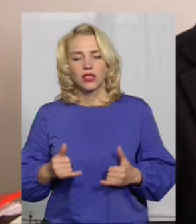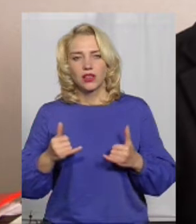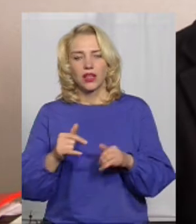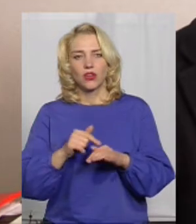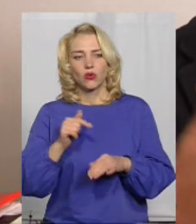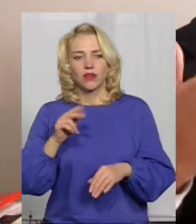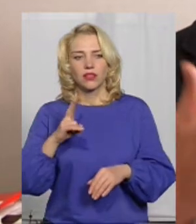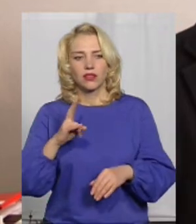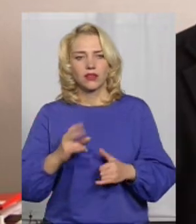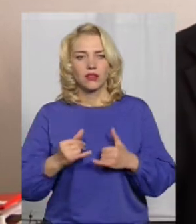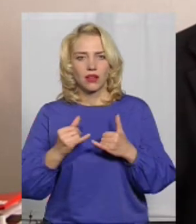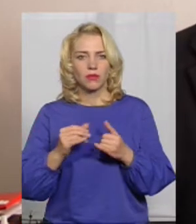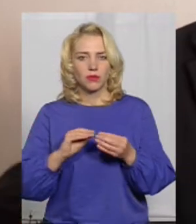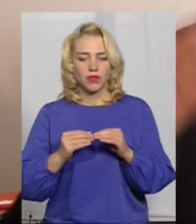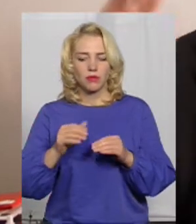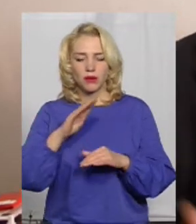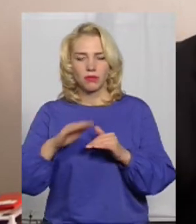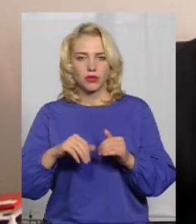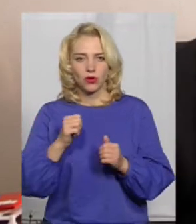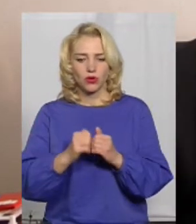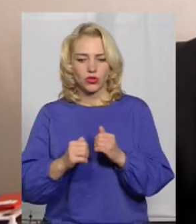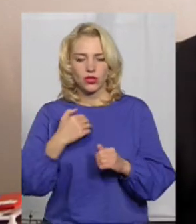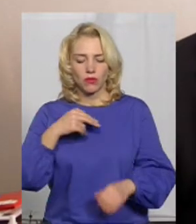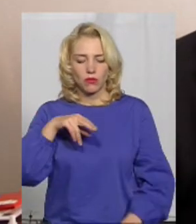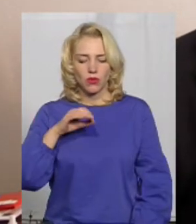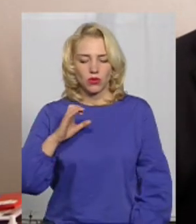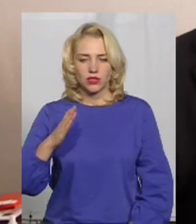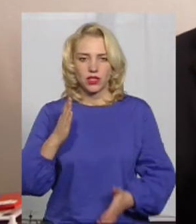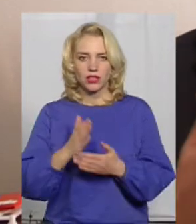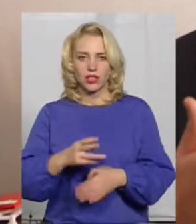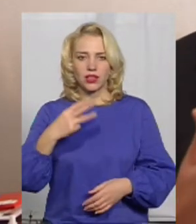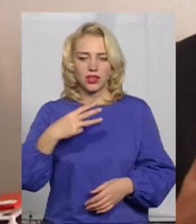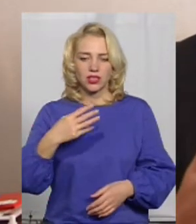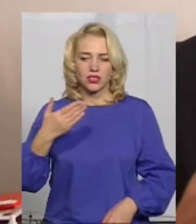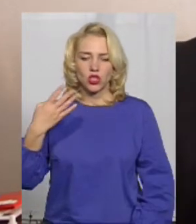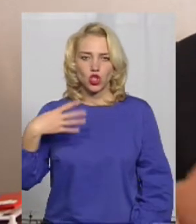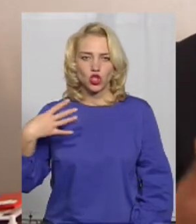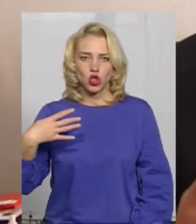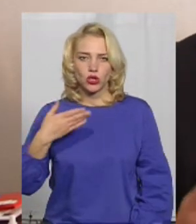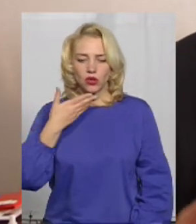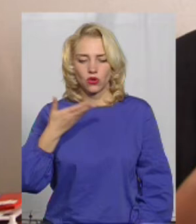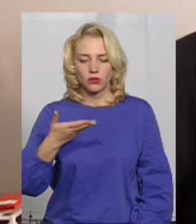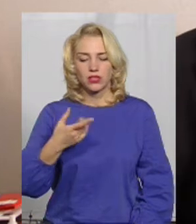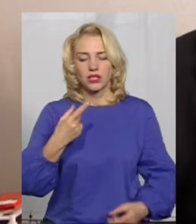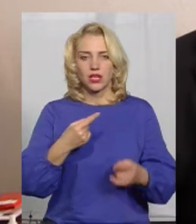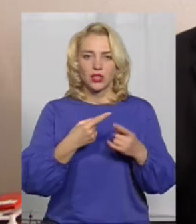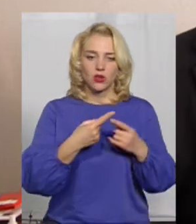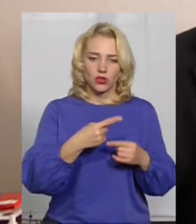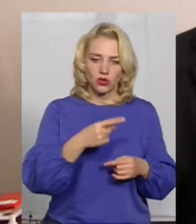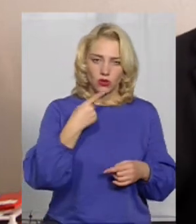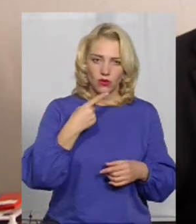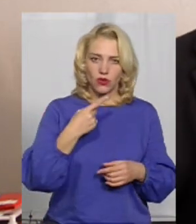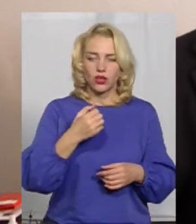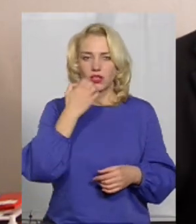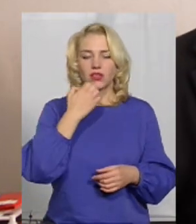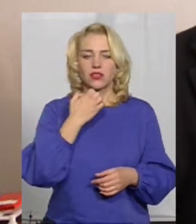на проблему. Бо під кожним моїм постом завжди є добрі 30-40 коментарів, де частина містян дякує, а частина містян